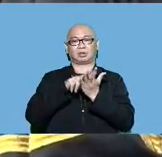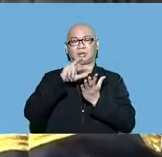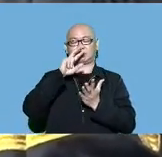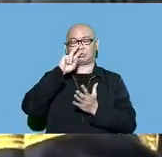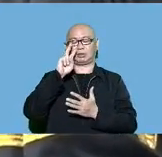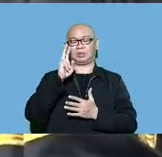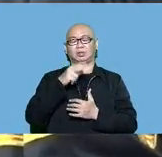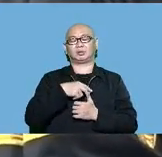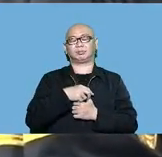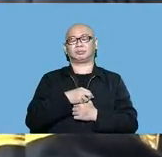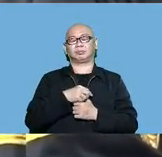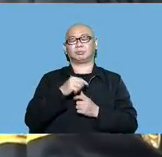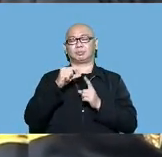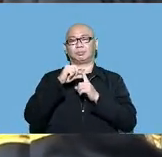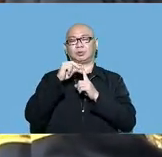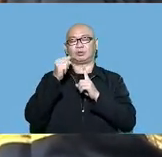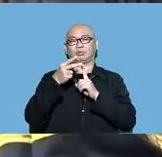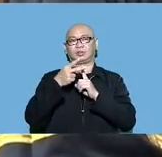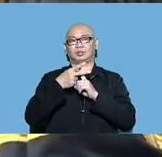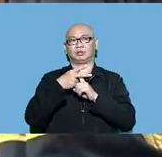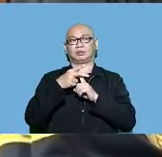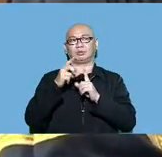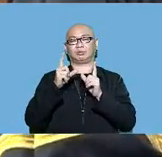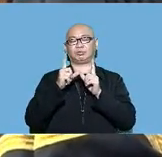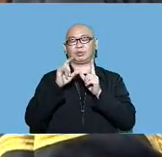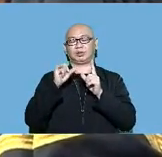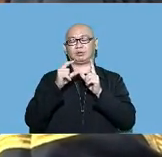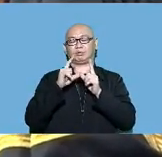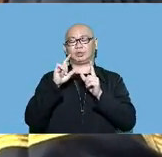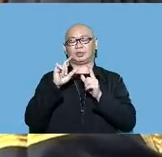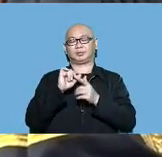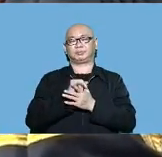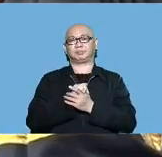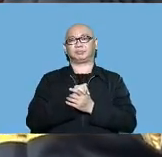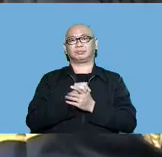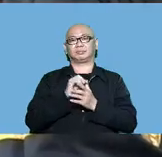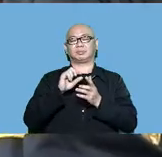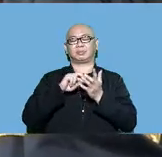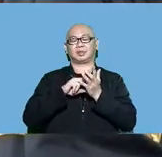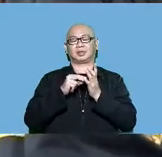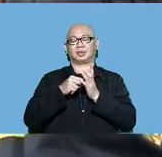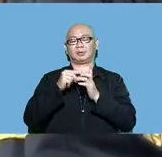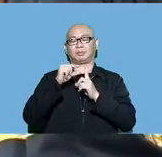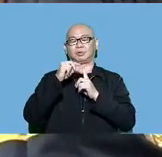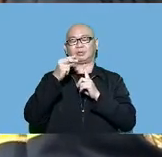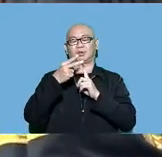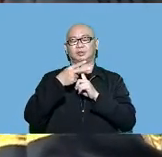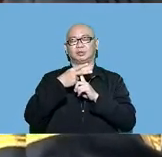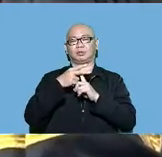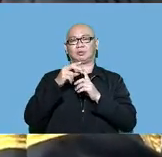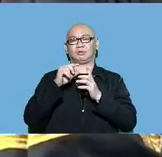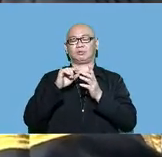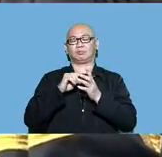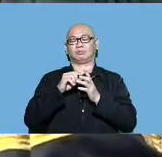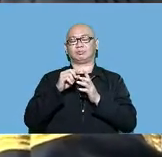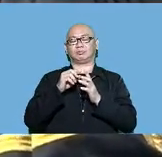saudara-saudara Profesor Dr. Wiwi Isnaini MS sebagai profesor pada Fakultas Matematika dan Ilmu